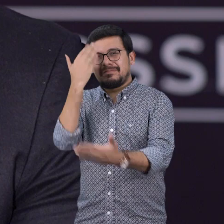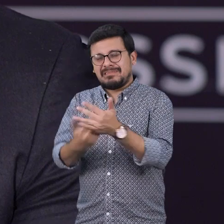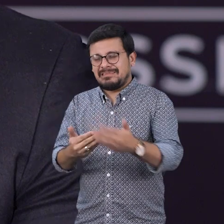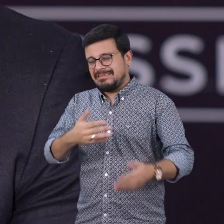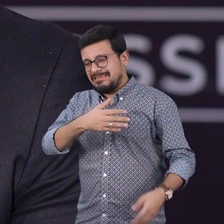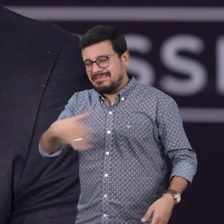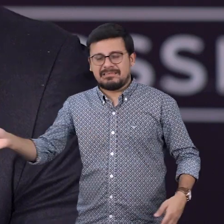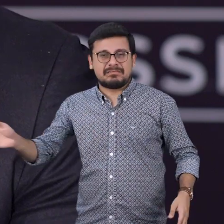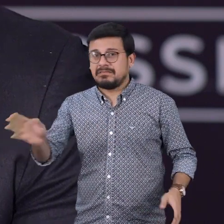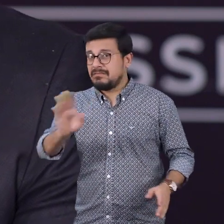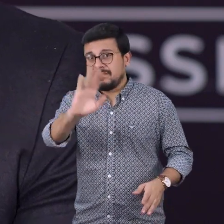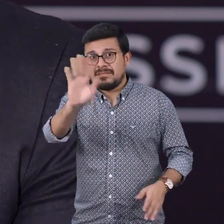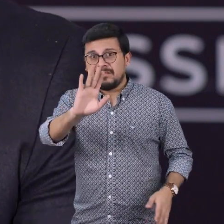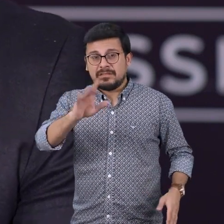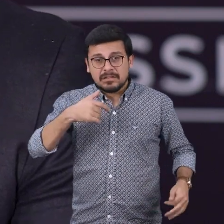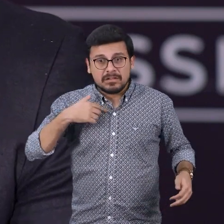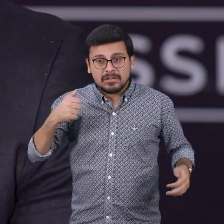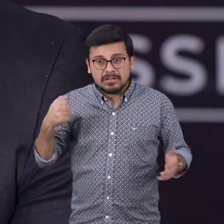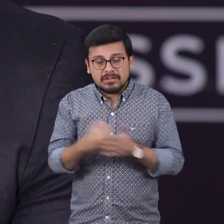ہم بہت ساری